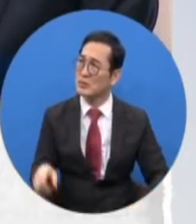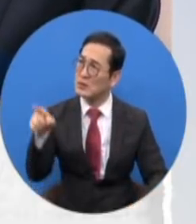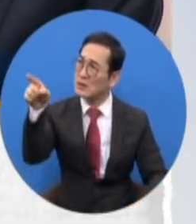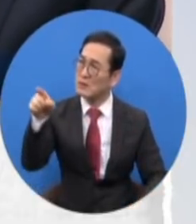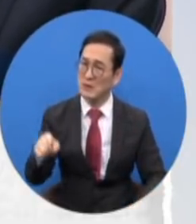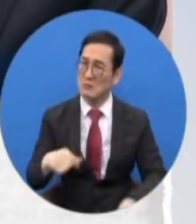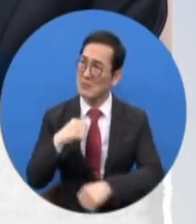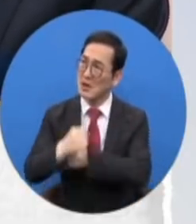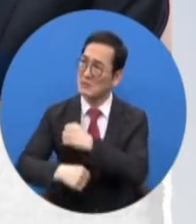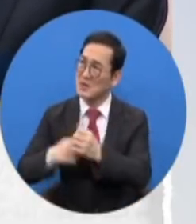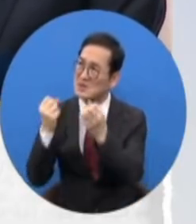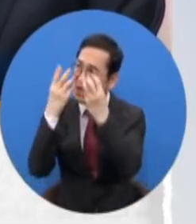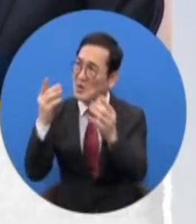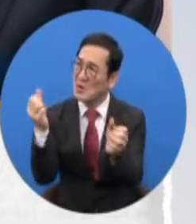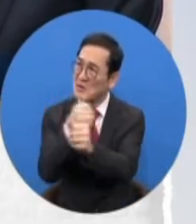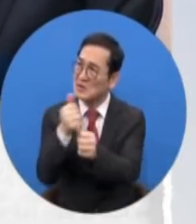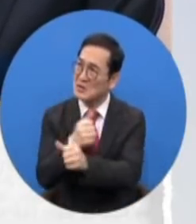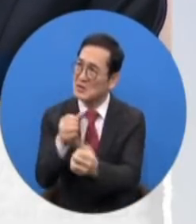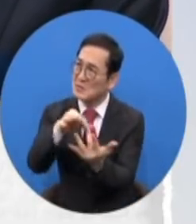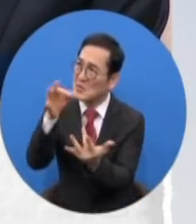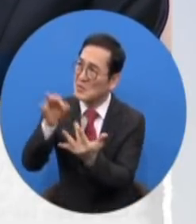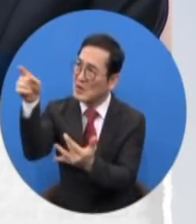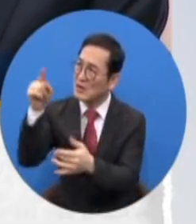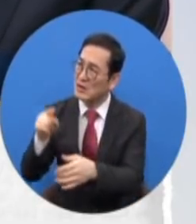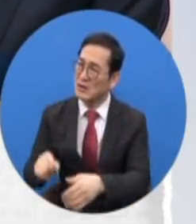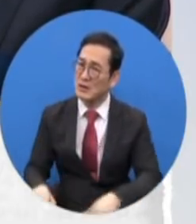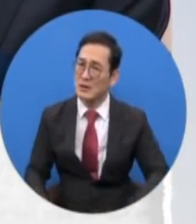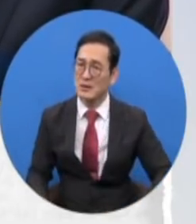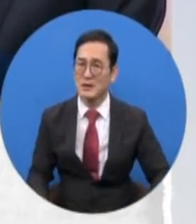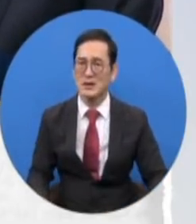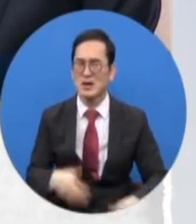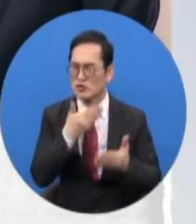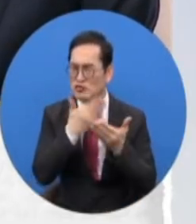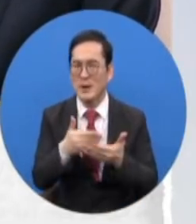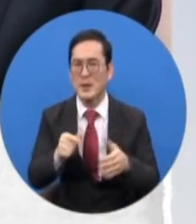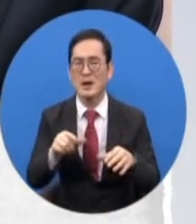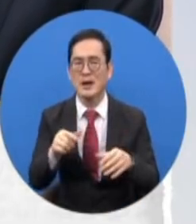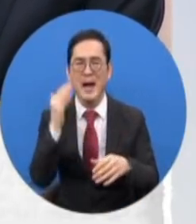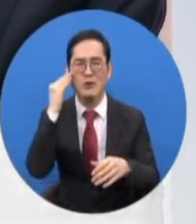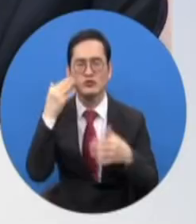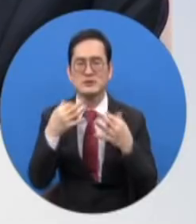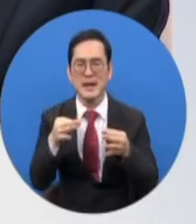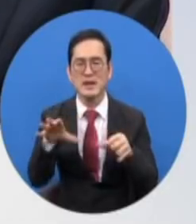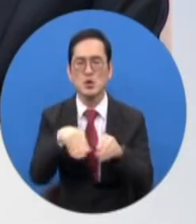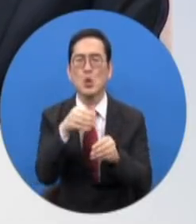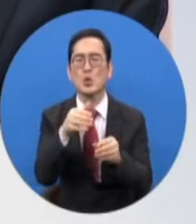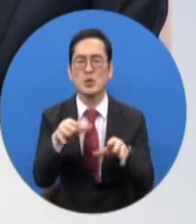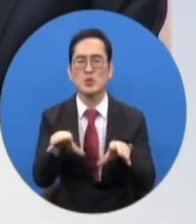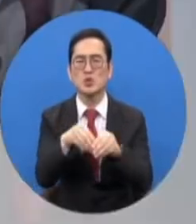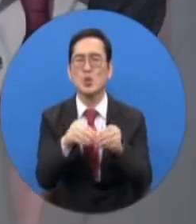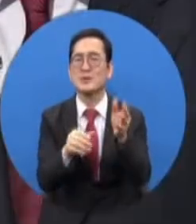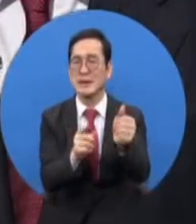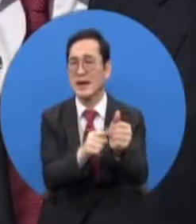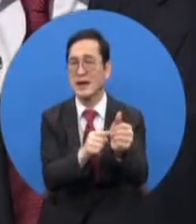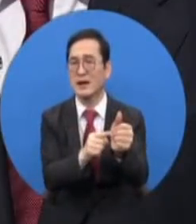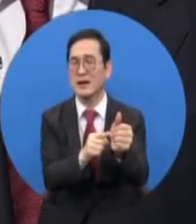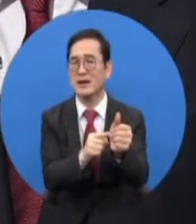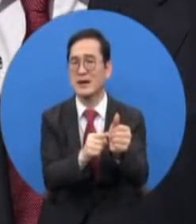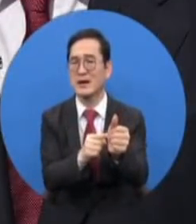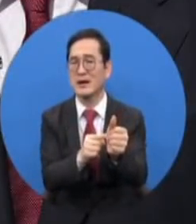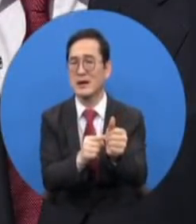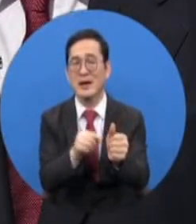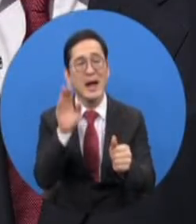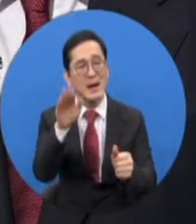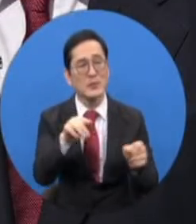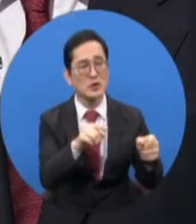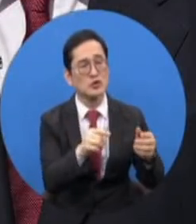그런데 그보다 더 어떻게 보면 국정에 중요한 한국은행 총재 임기가 4년입니다. 예. 앞으로 윤석열 정부랑